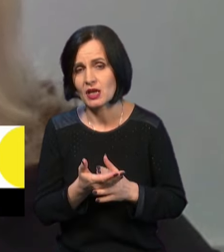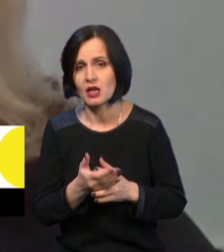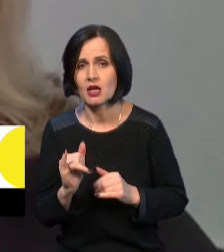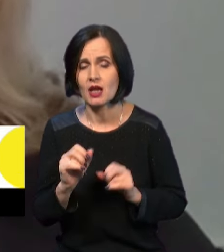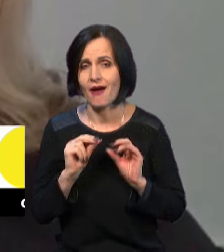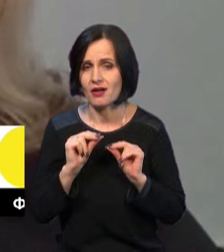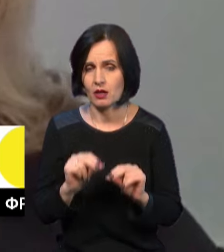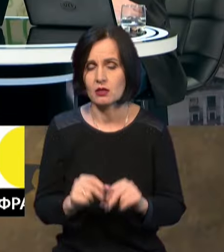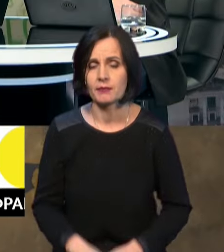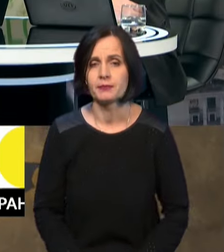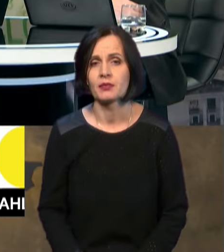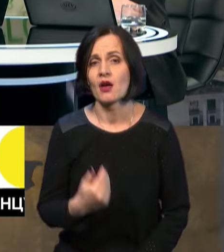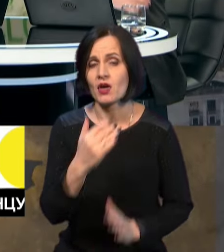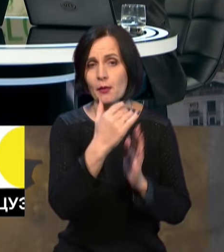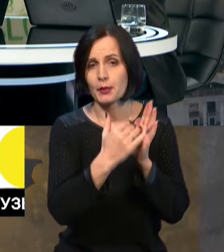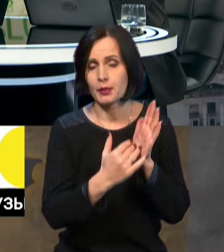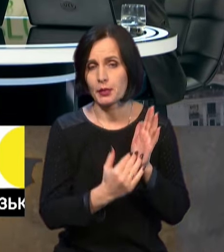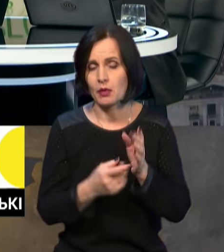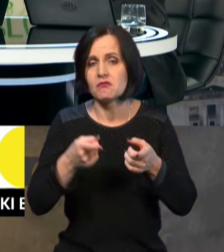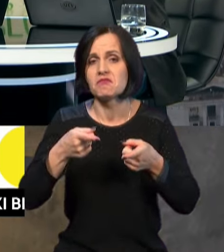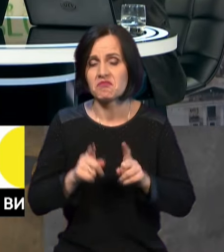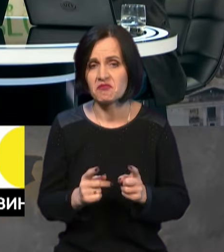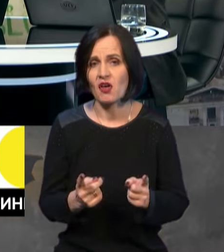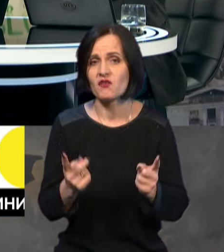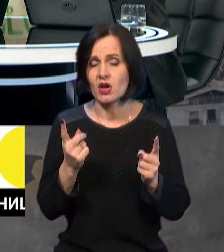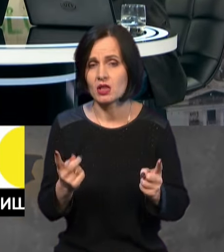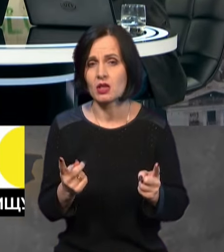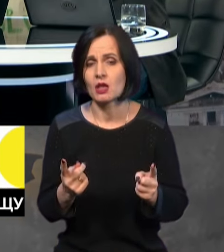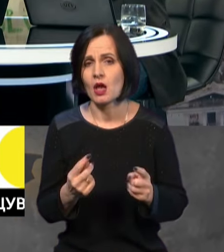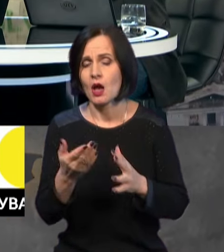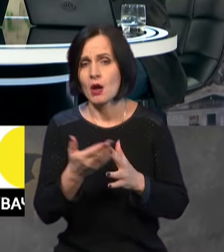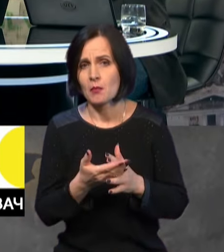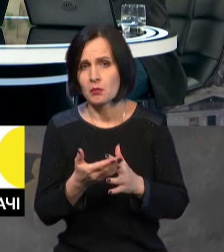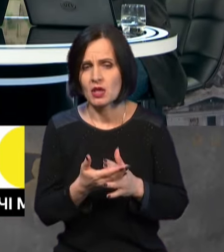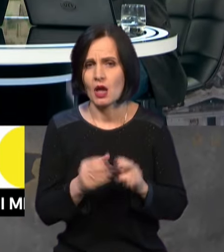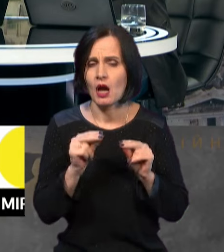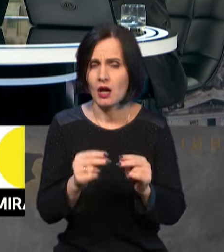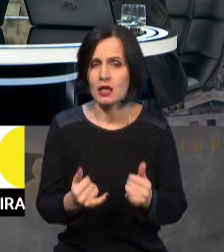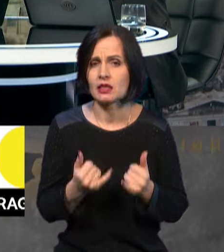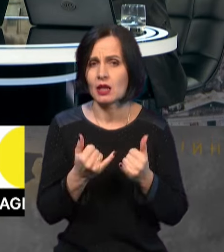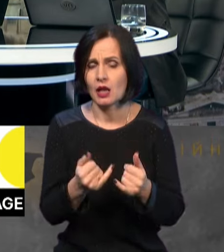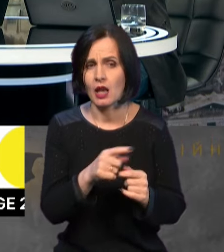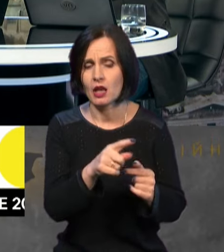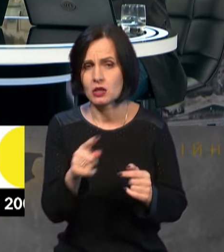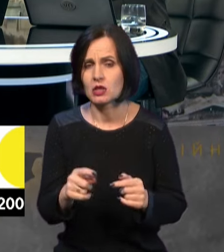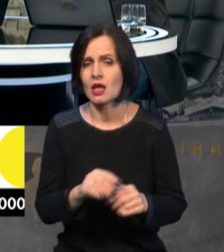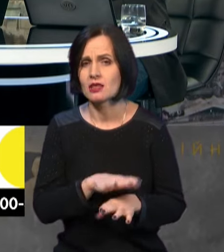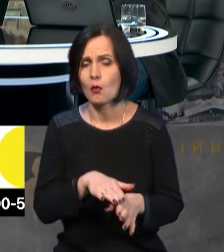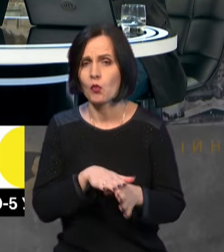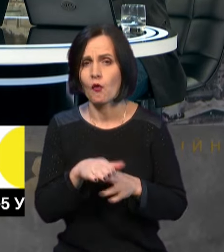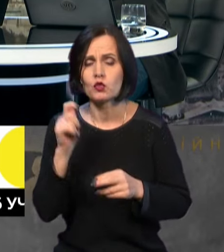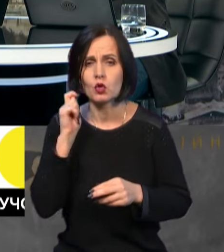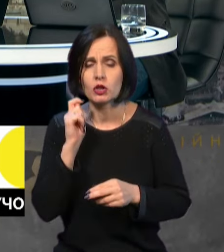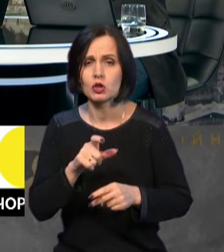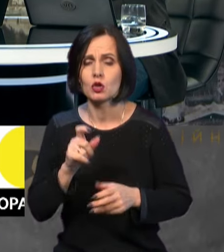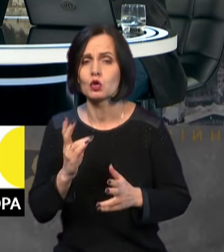гарантій. Пані Юлія, ось ви перерахували реально великі пільги, гарантії для тих неповнолітніх осіб, які